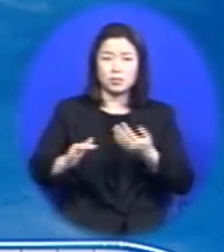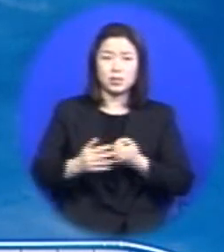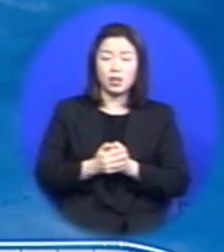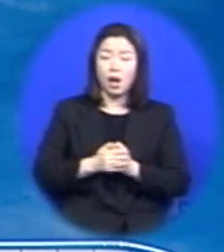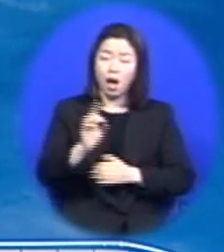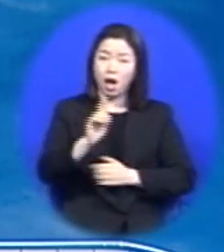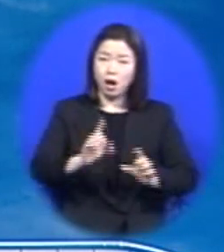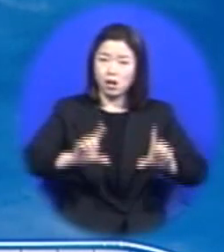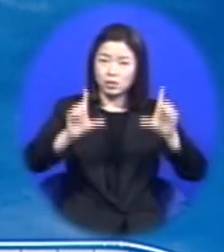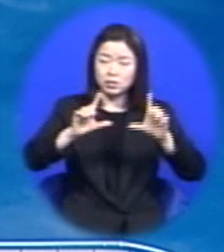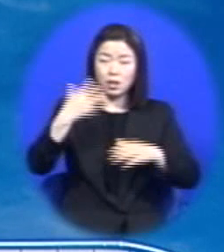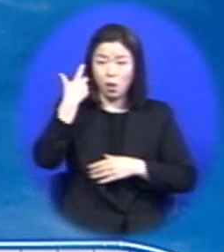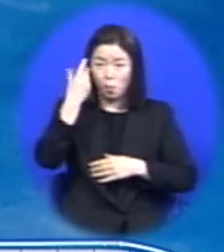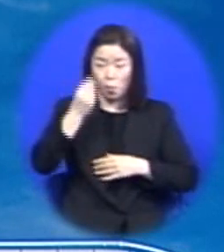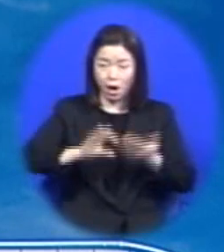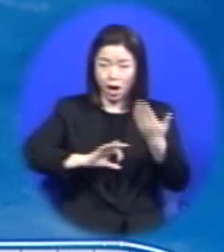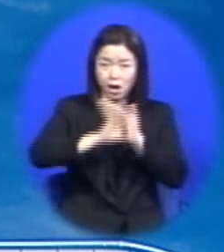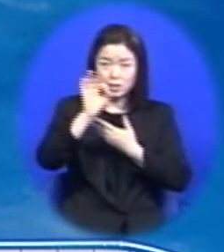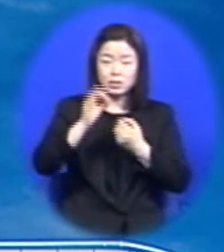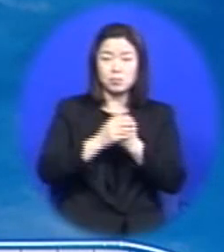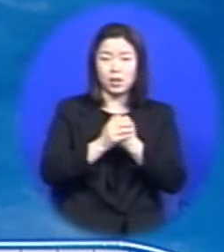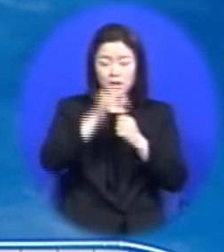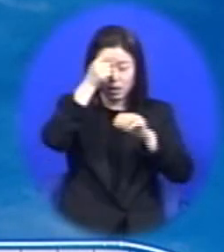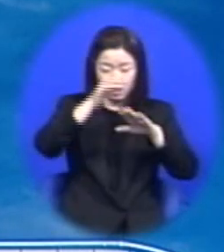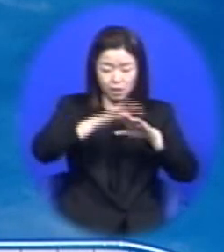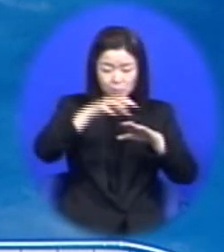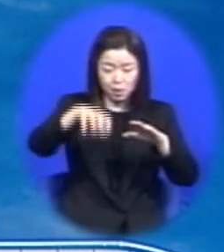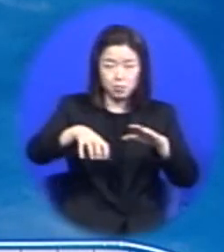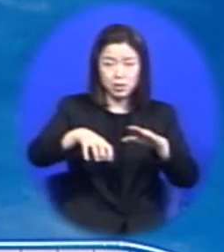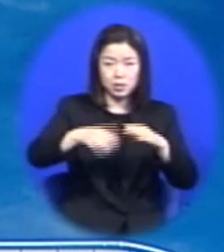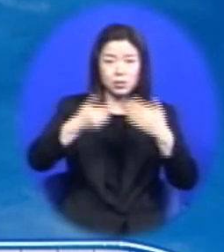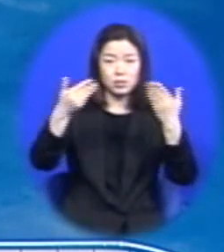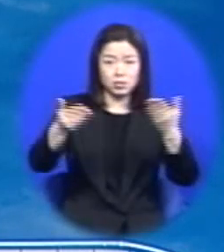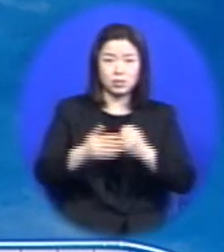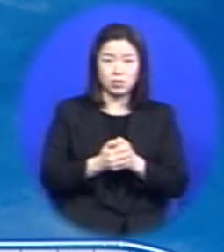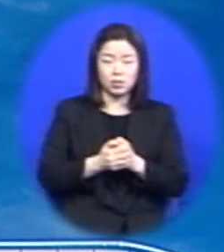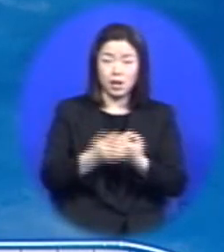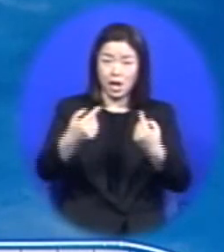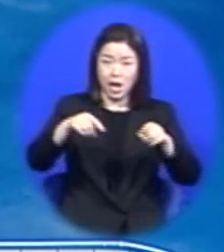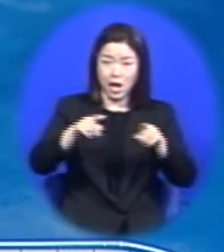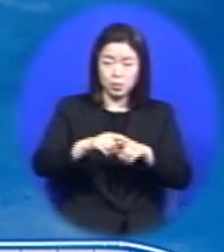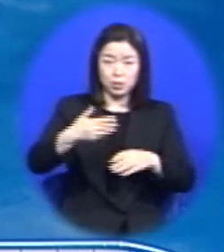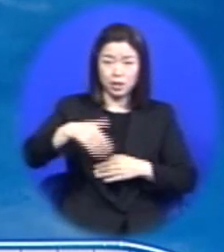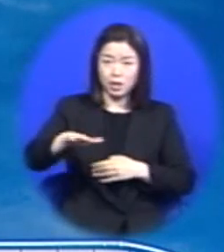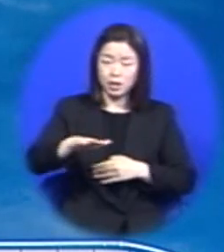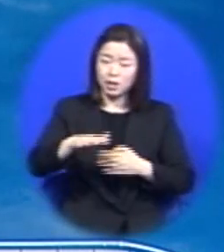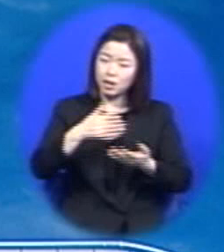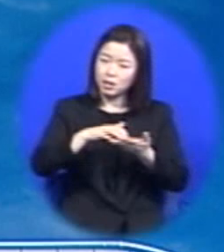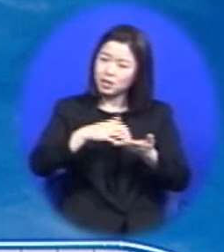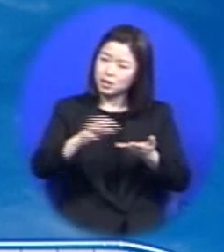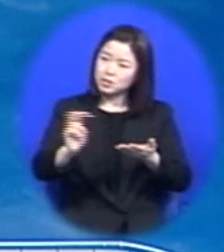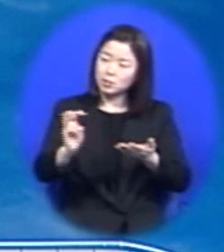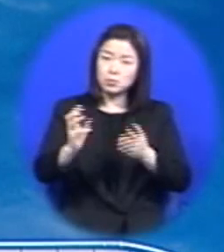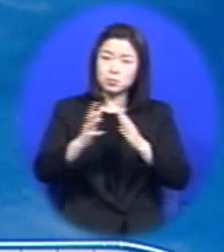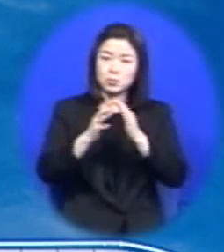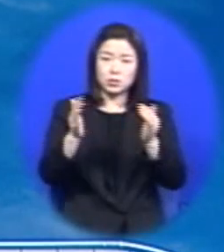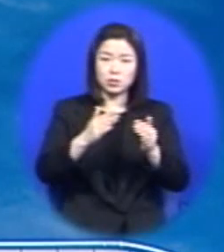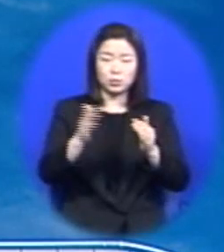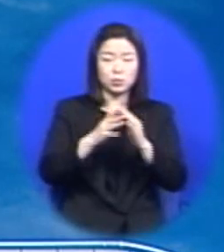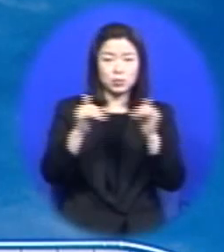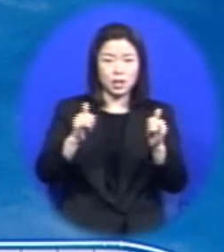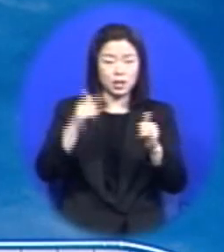어느 날 호텔에 아침에 호텔에서 예배를 드립니다. 같이 간 목사님 서른여 분 호텔 조그만